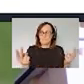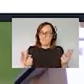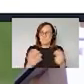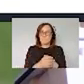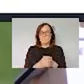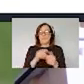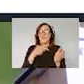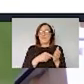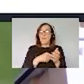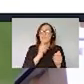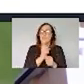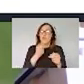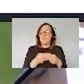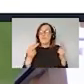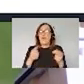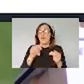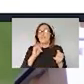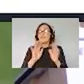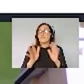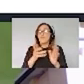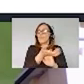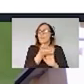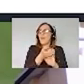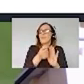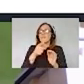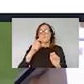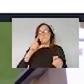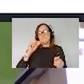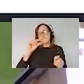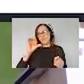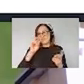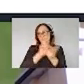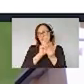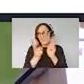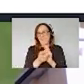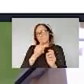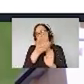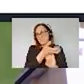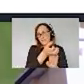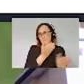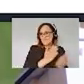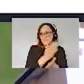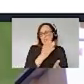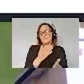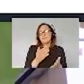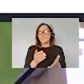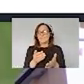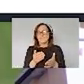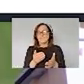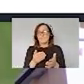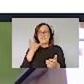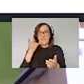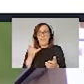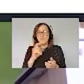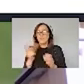tam jedynie do publikacji. A to, w jaki sposób Państwo nagrają podcast, to już zależy od tego, jakie Państwo macie narzędzie, czy nagrywacie je poprzez telefon